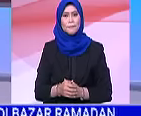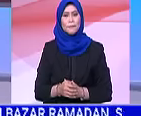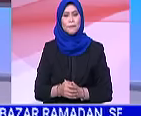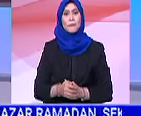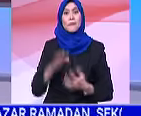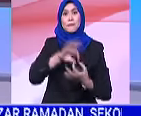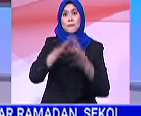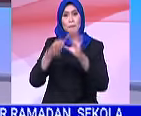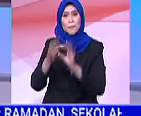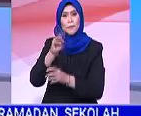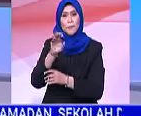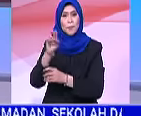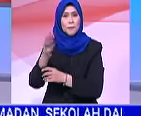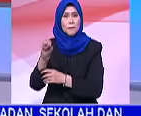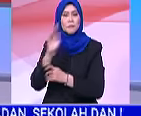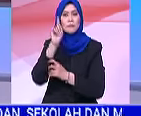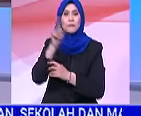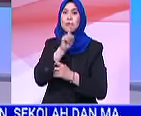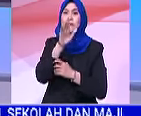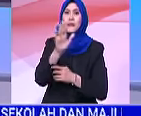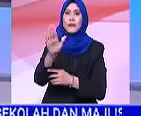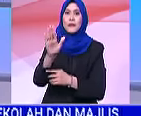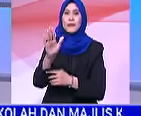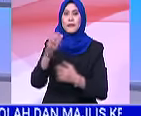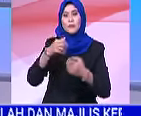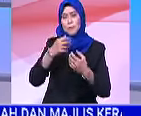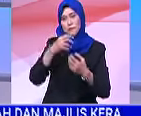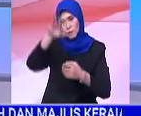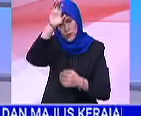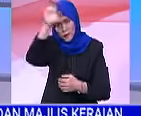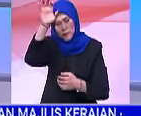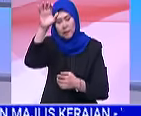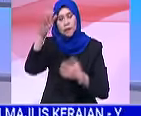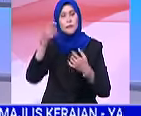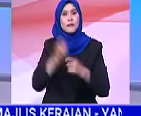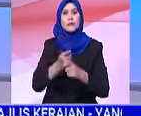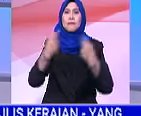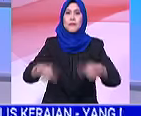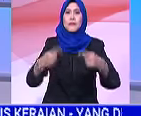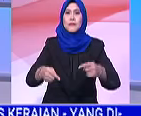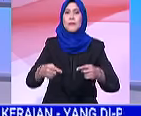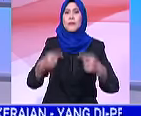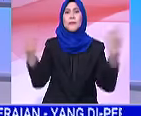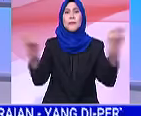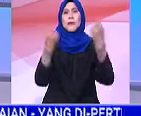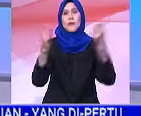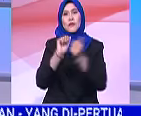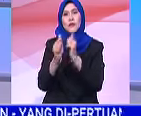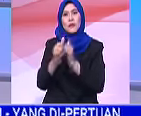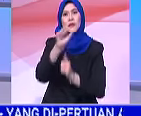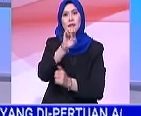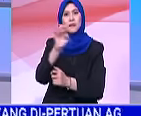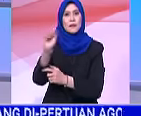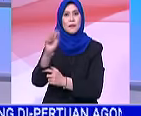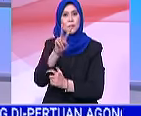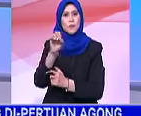Majlis Olimpik Malaysia MOM memberi jaminan bahawa skuad bola sepak takraw negara akan tetap beraksi pada temasya seperti Sukan SEA 2021